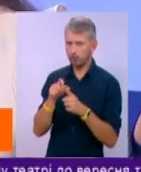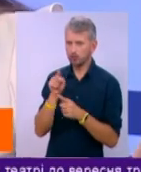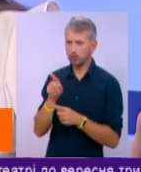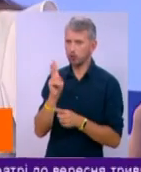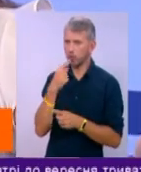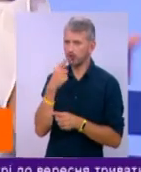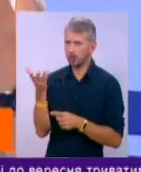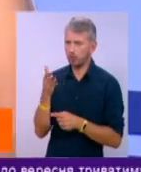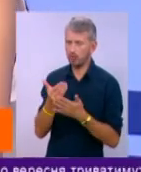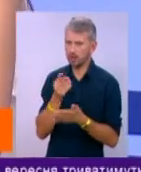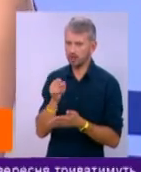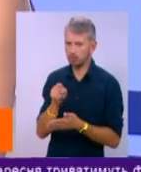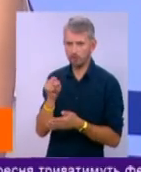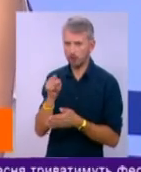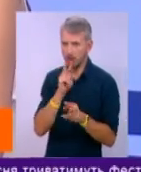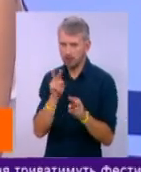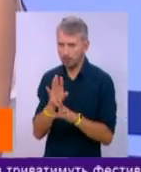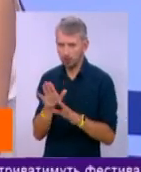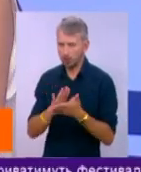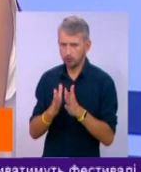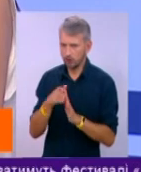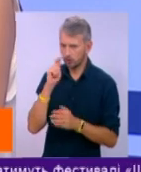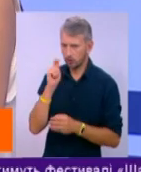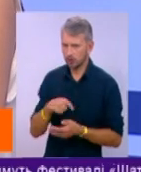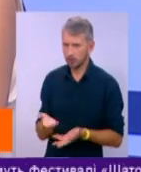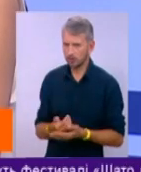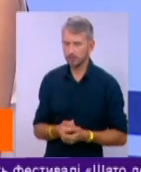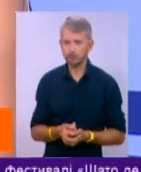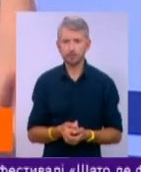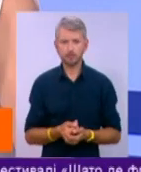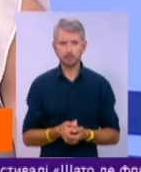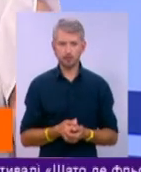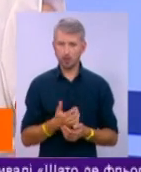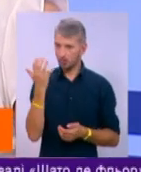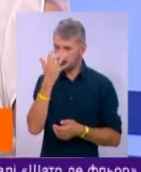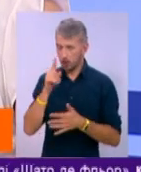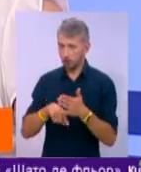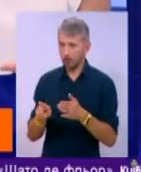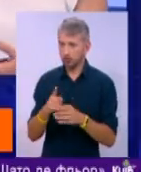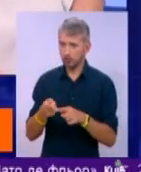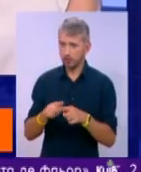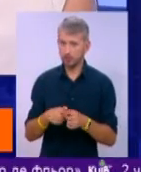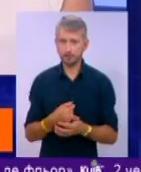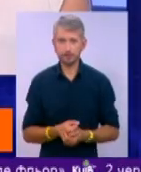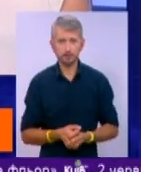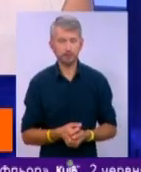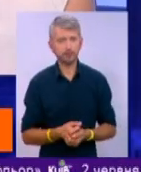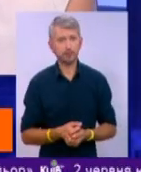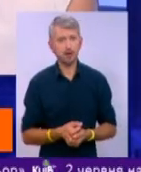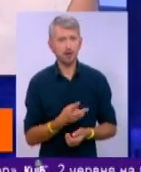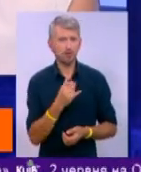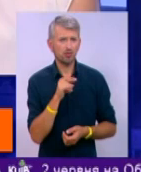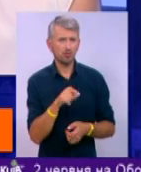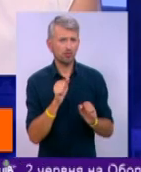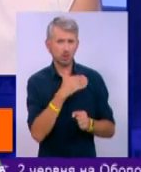хто звітує перед ними, тобто вони не моніторять ситуацію в Україні безпосередньо. Сліпа довіра чи що це таке? Ну, тут